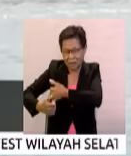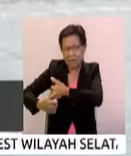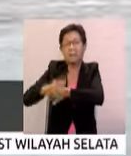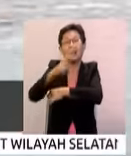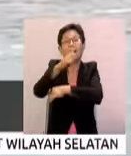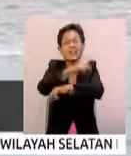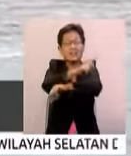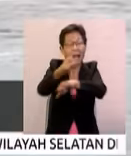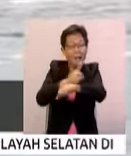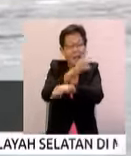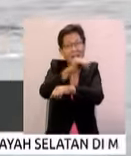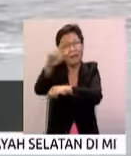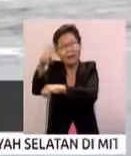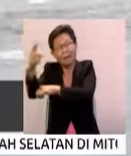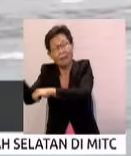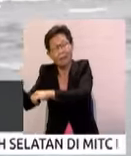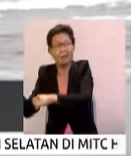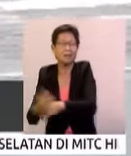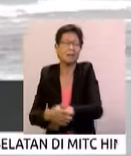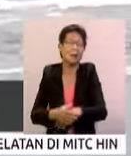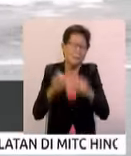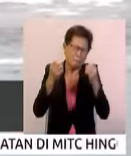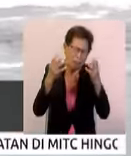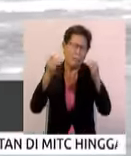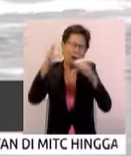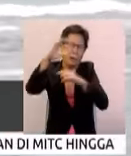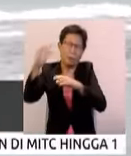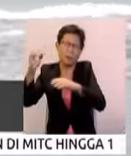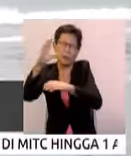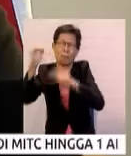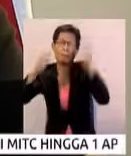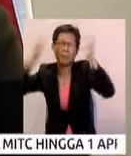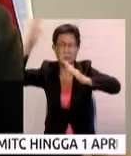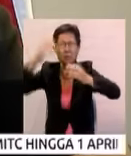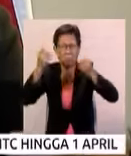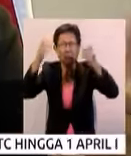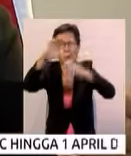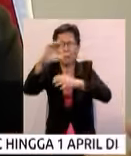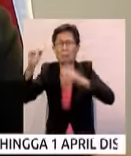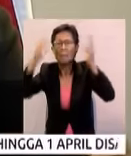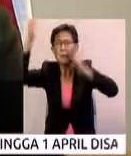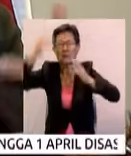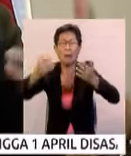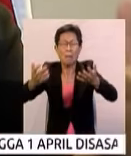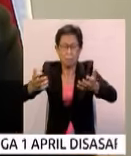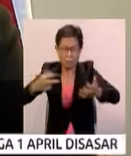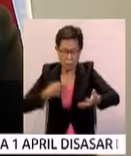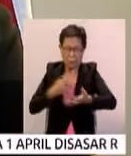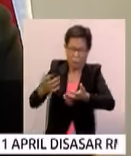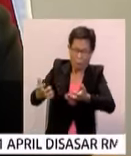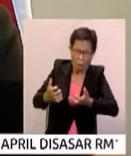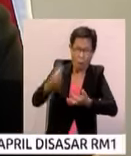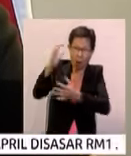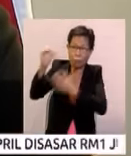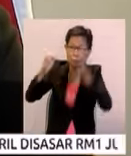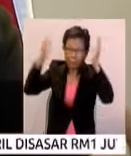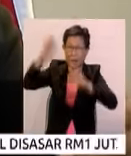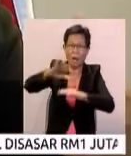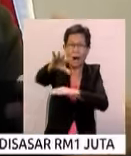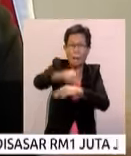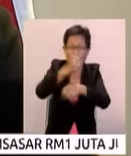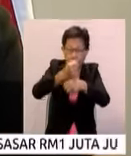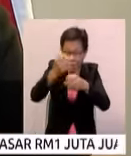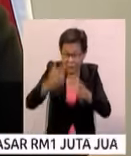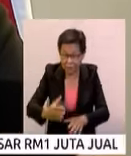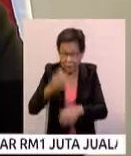sebagainya, DevTech dan banyak lagi syarikat-syarikat tempatan yang kita mahu mereka mengambil anak-anak